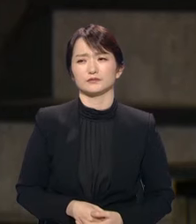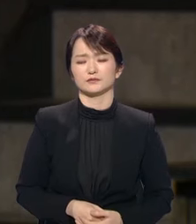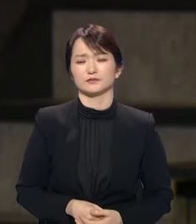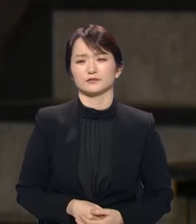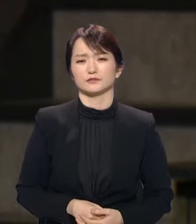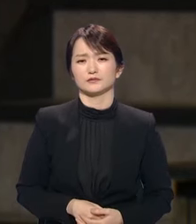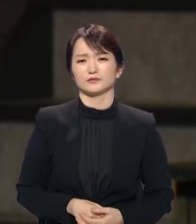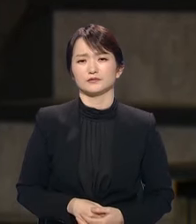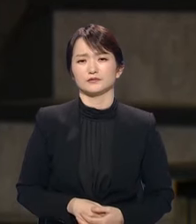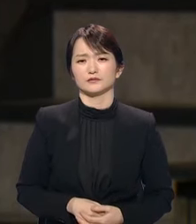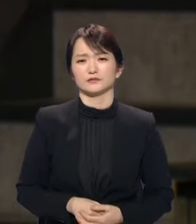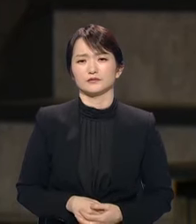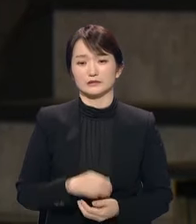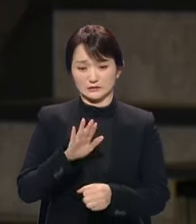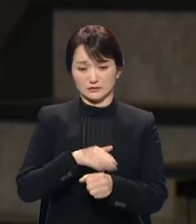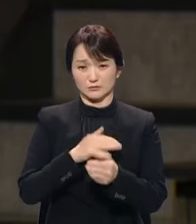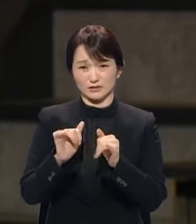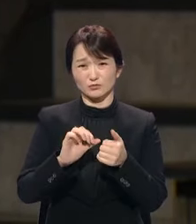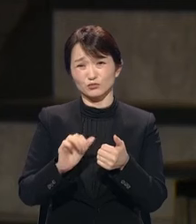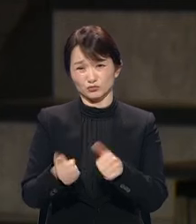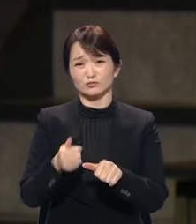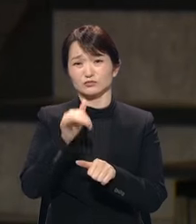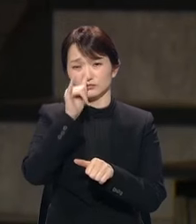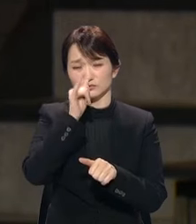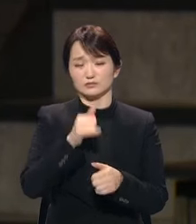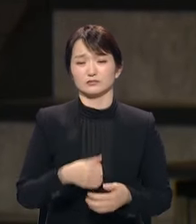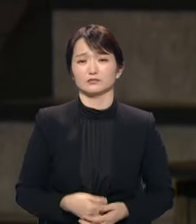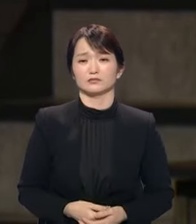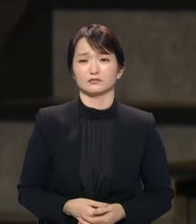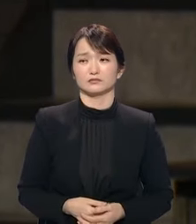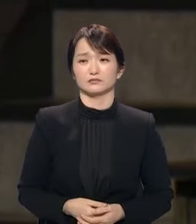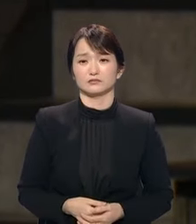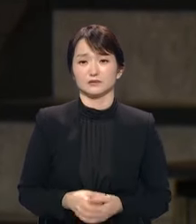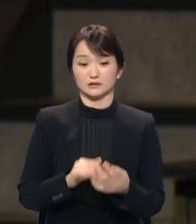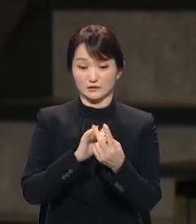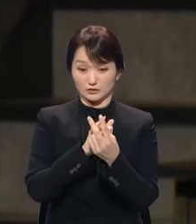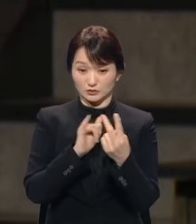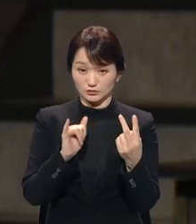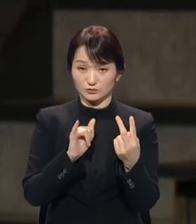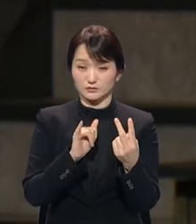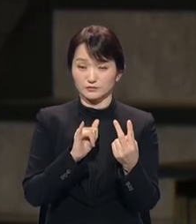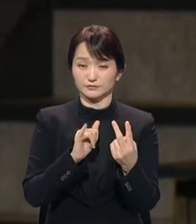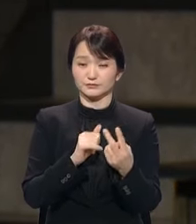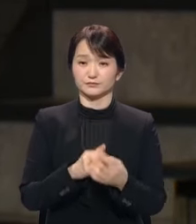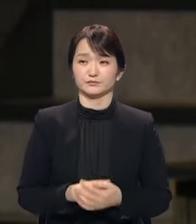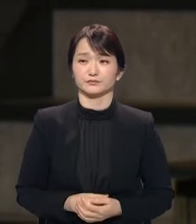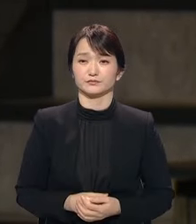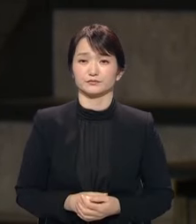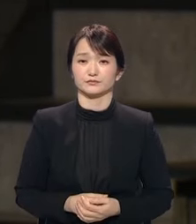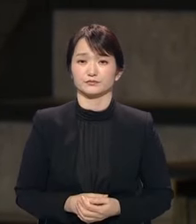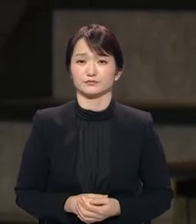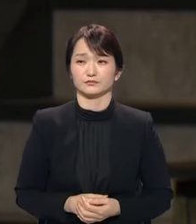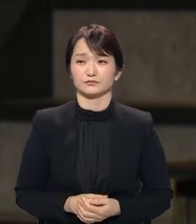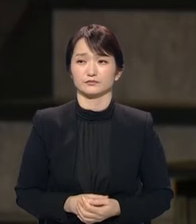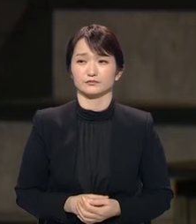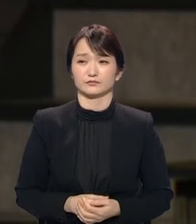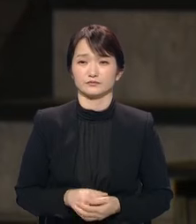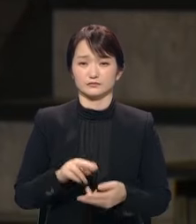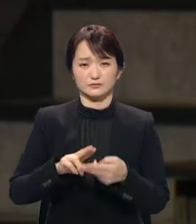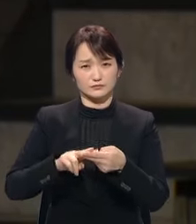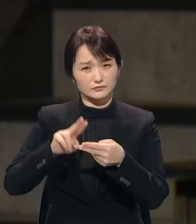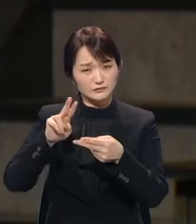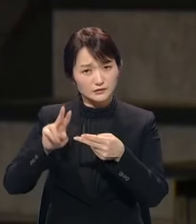사람이 죽게 되는 그런 경우까지 되고요. 지금 뭐 어쨌건 저 두 사람 같은 경우는 지금 형사 처리가